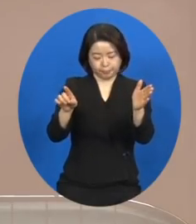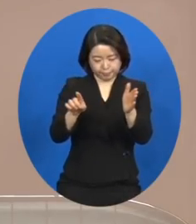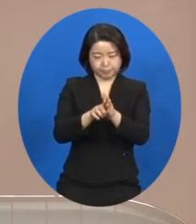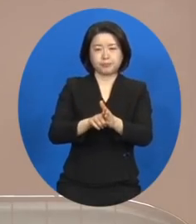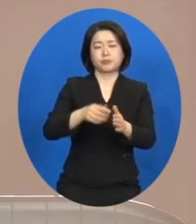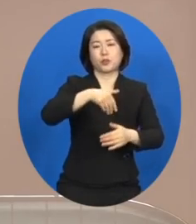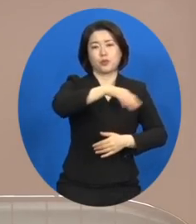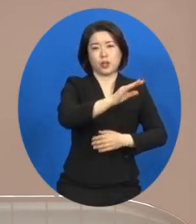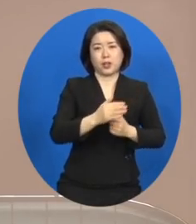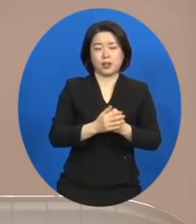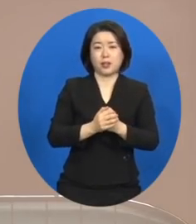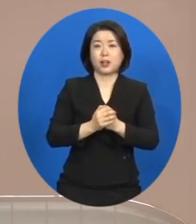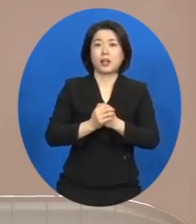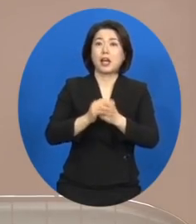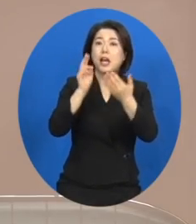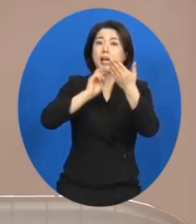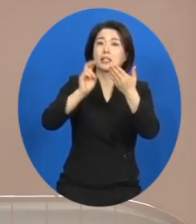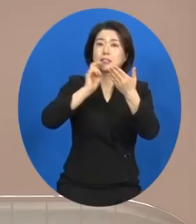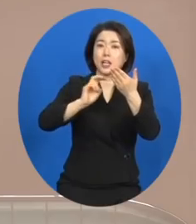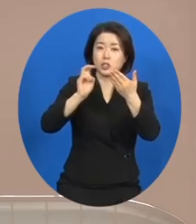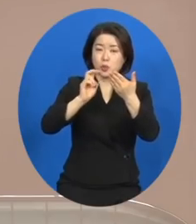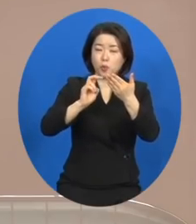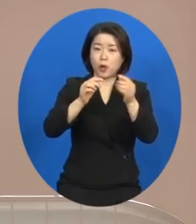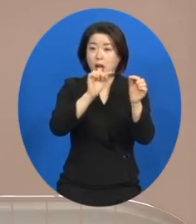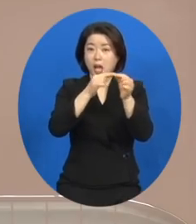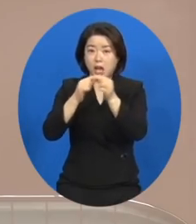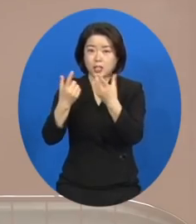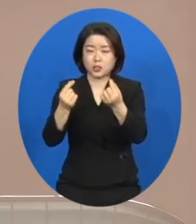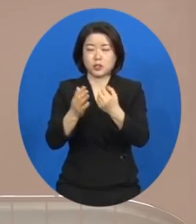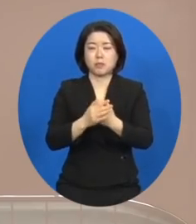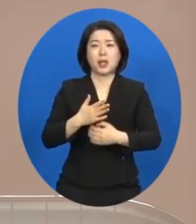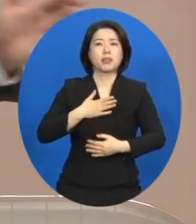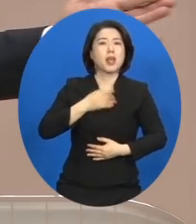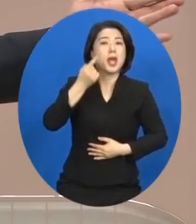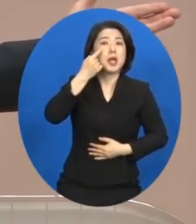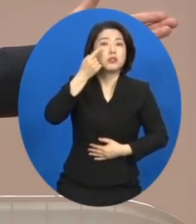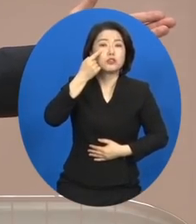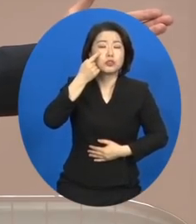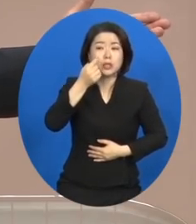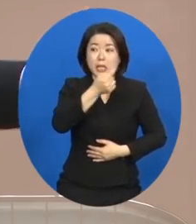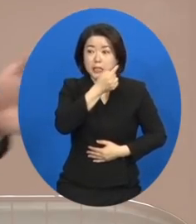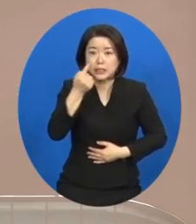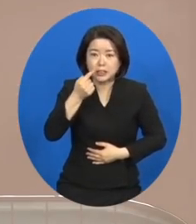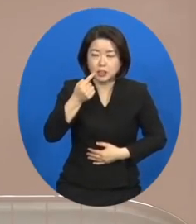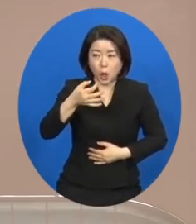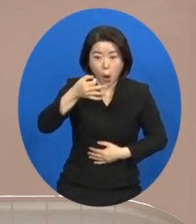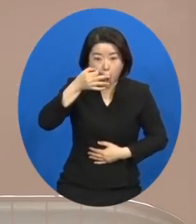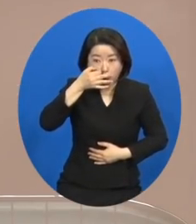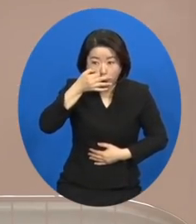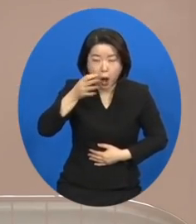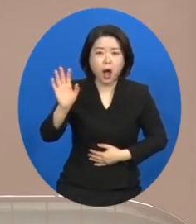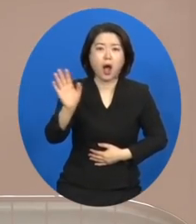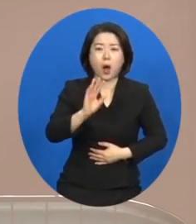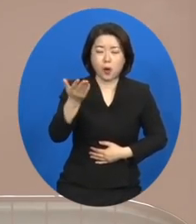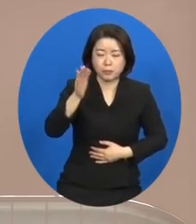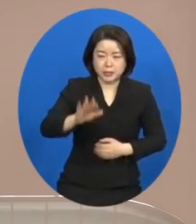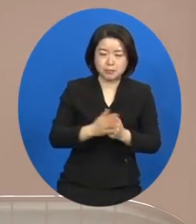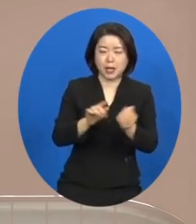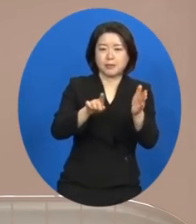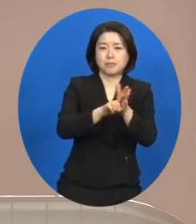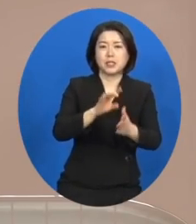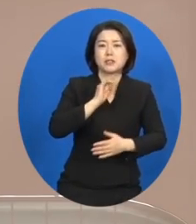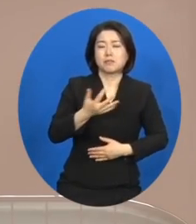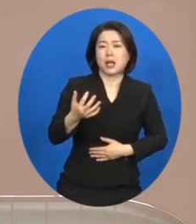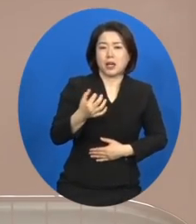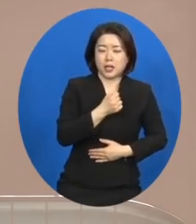찬송가 가사처럼 이 눈에 아무 증거 아니 배어도 믿음만을 가지고